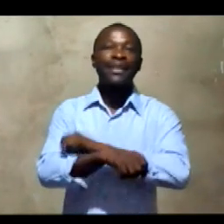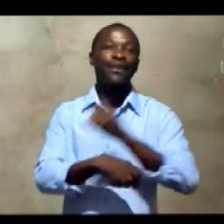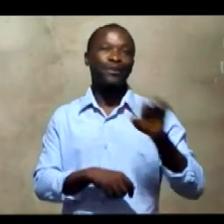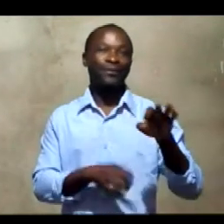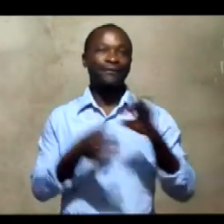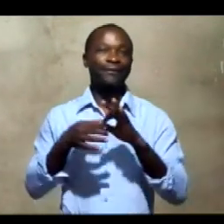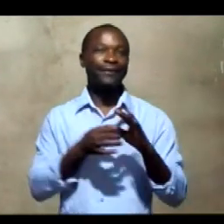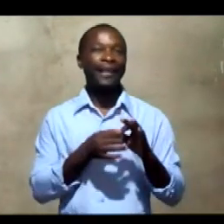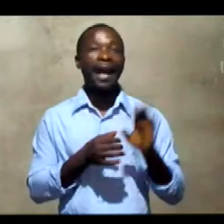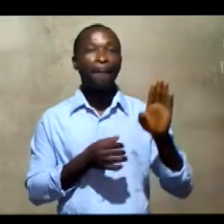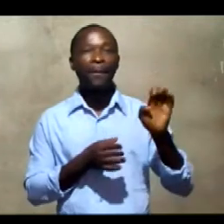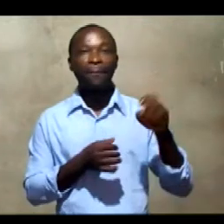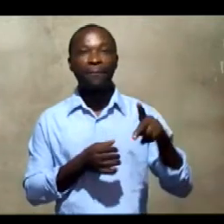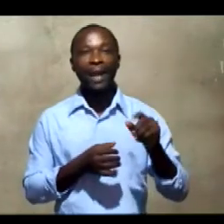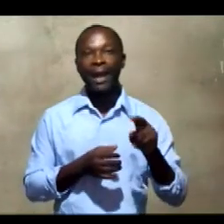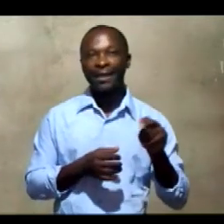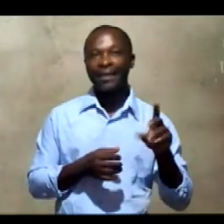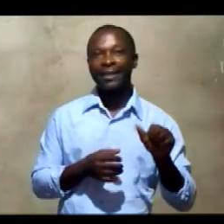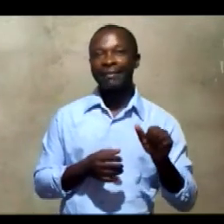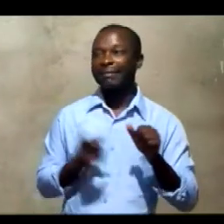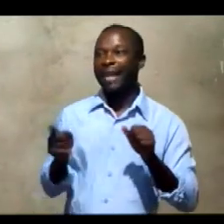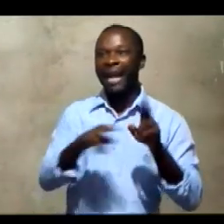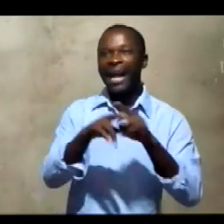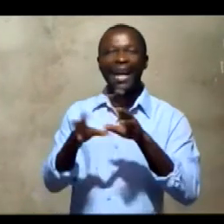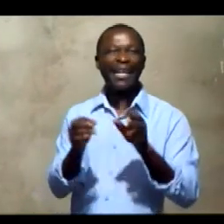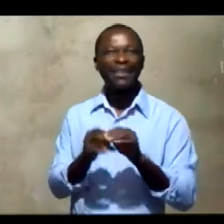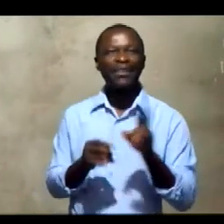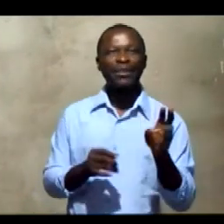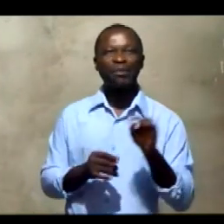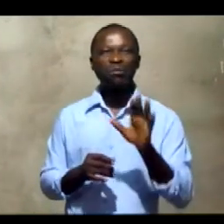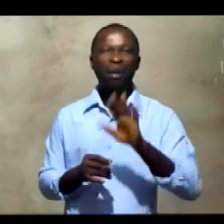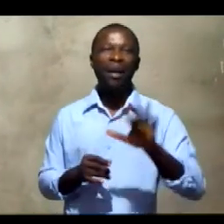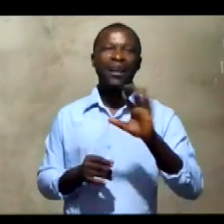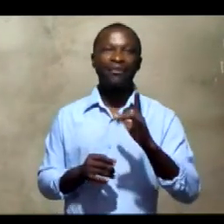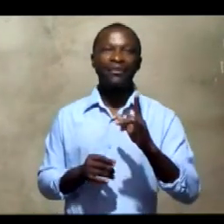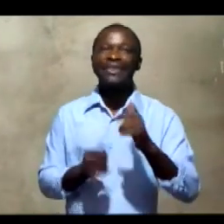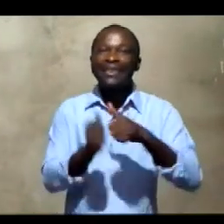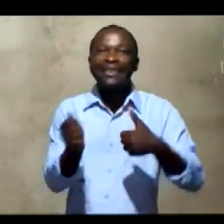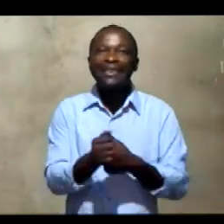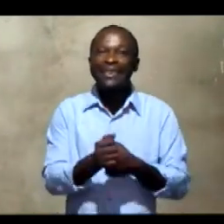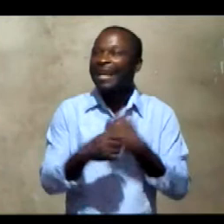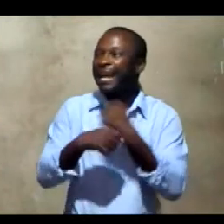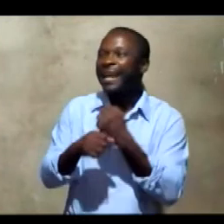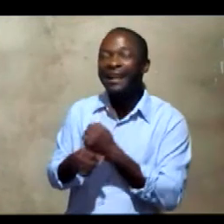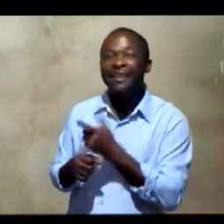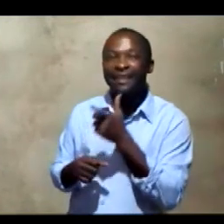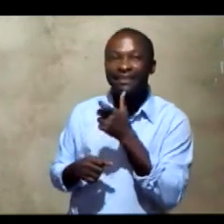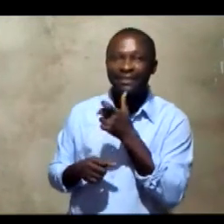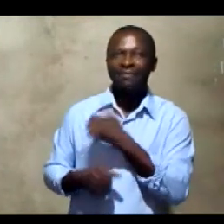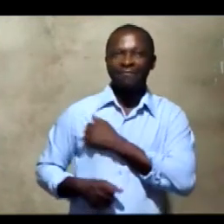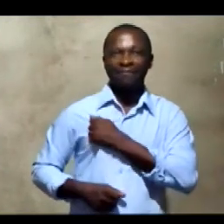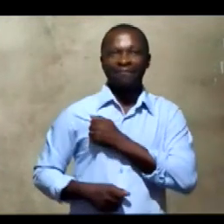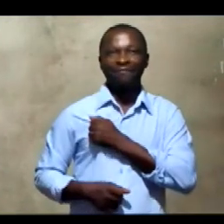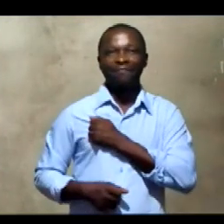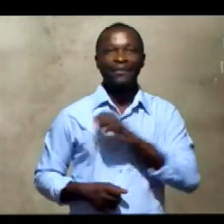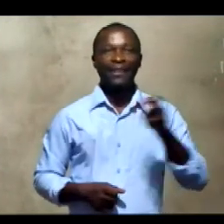cuvette construite en 1972 est en cours de réhabilitation par le Canadien Magil pour une extension des tribunes à 39 000 places.